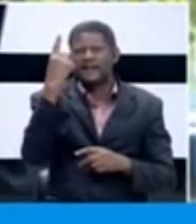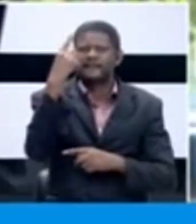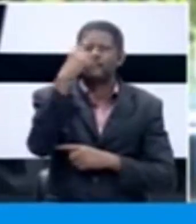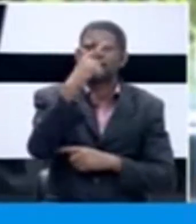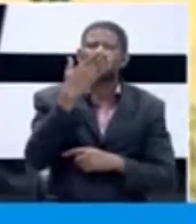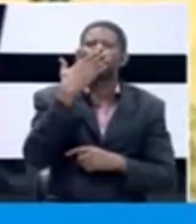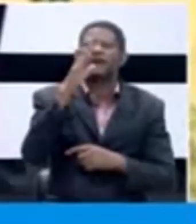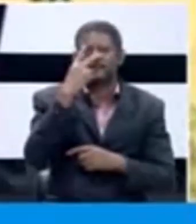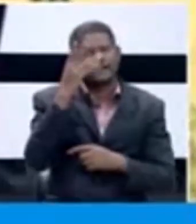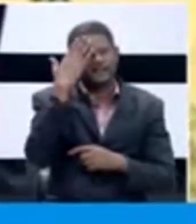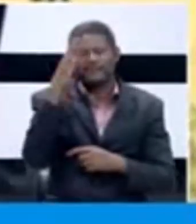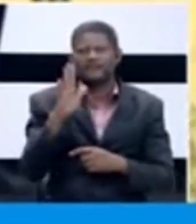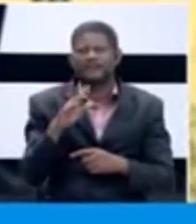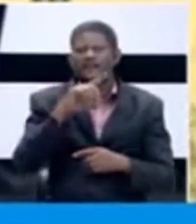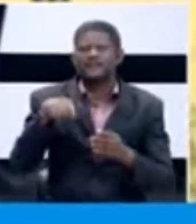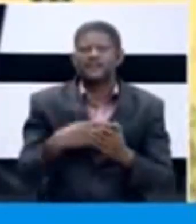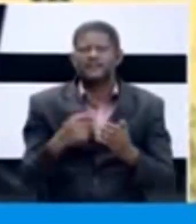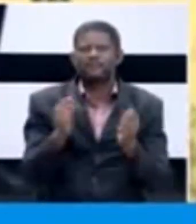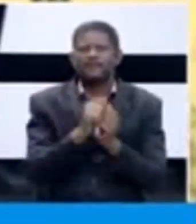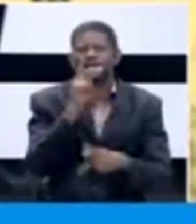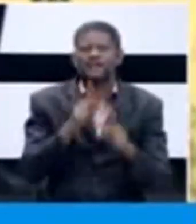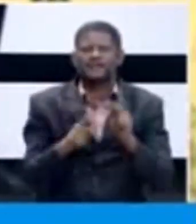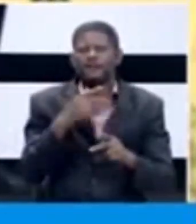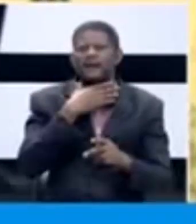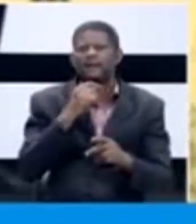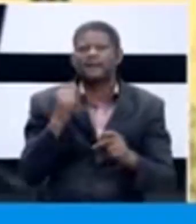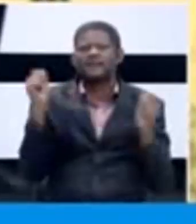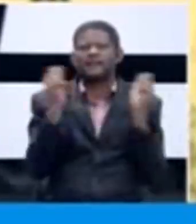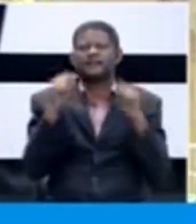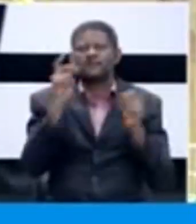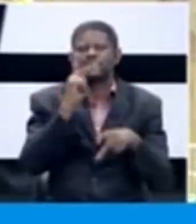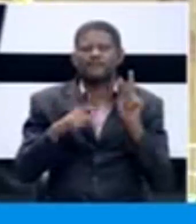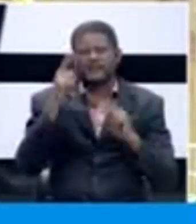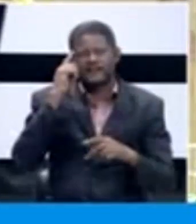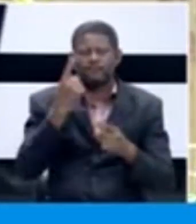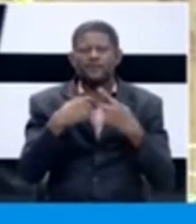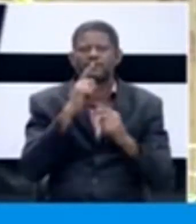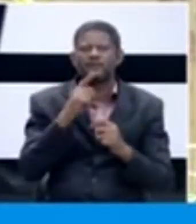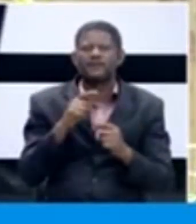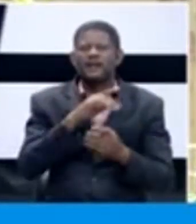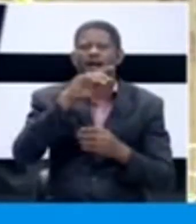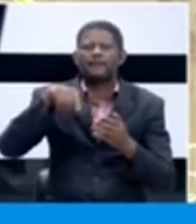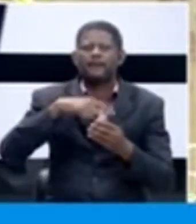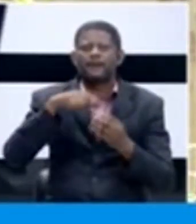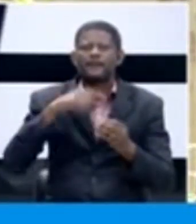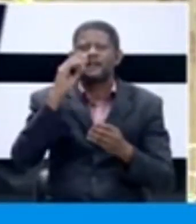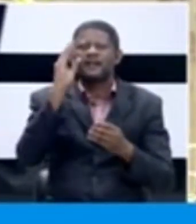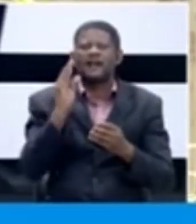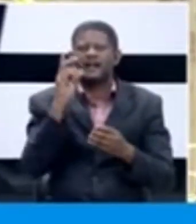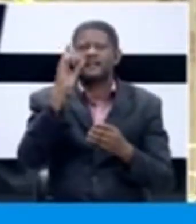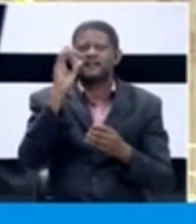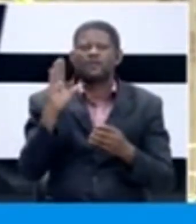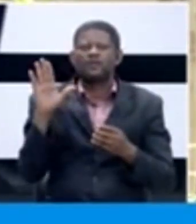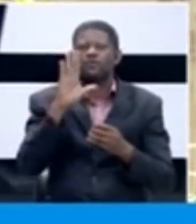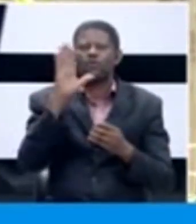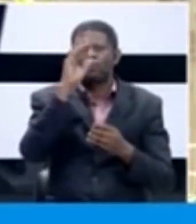ርኢናየን ይፈልጥን። ስለዚ ምስ ህዝቢ ኣምሓራ እንዳተቃለሰ መፅኡ ህወሓት ህዝቢ ትግራይ ኣብ ከባቢ ሃይቂ ዝበሃል ከባቢ ግጉፍ ዝበሃል ከባቢ ተቃሳዒሰ